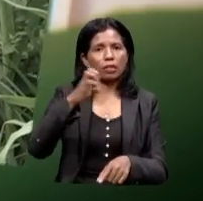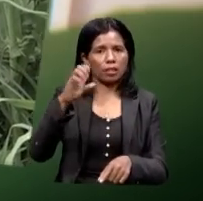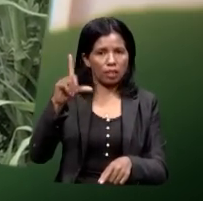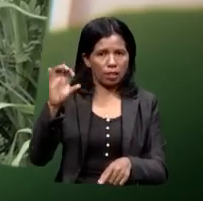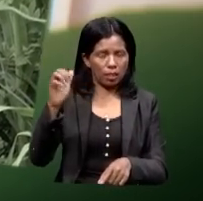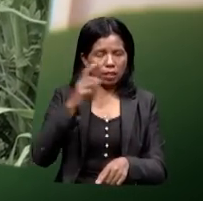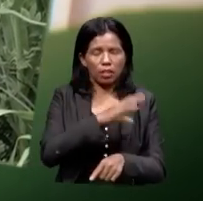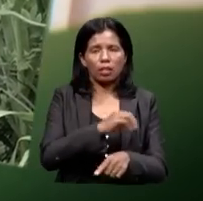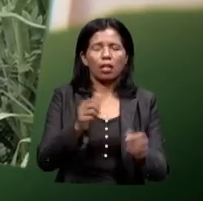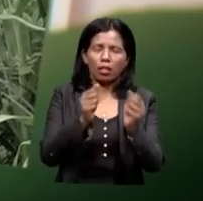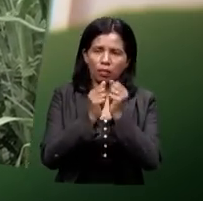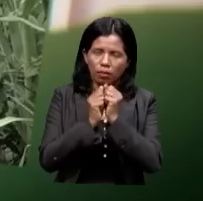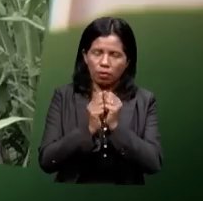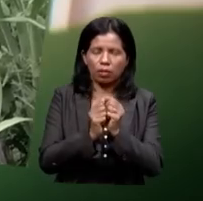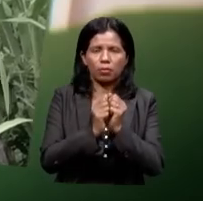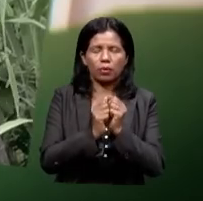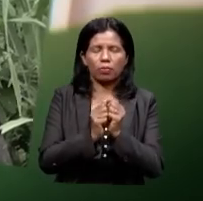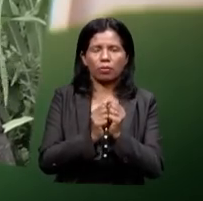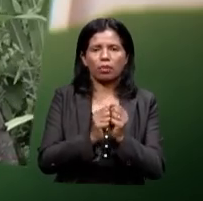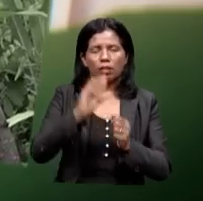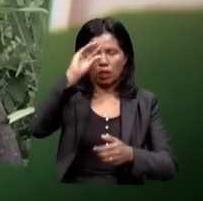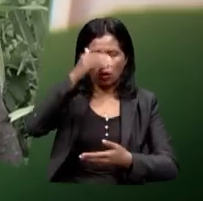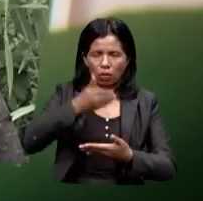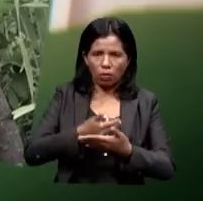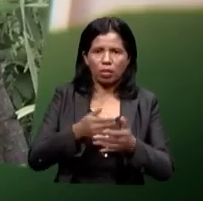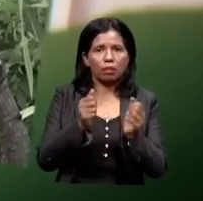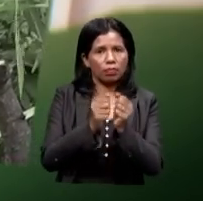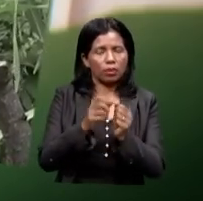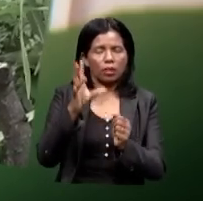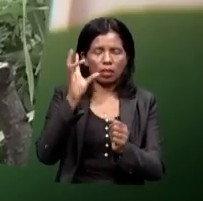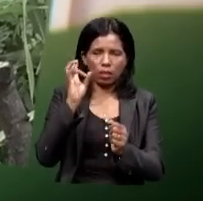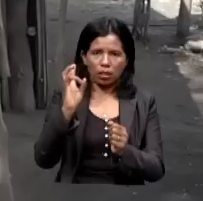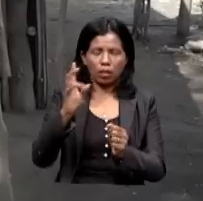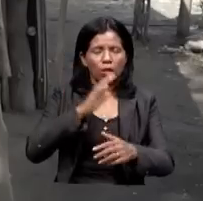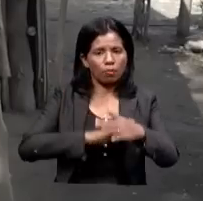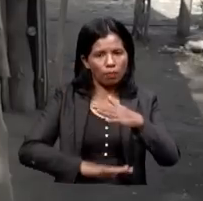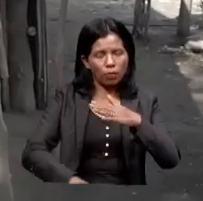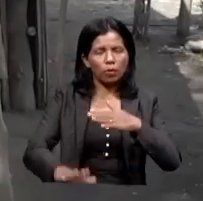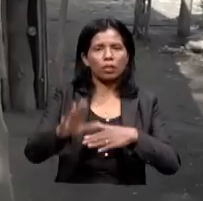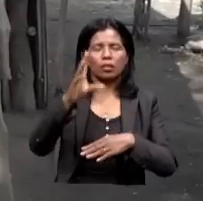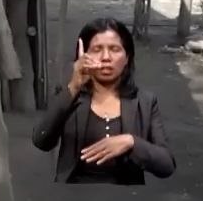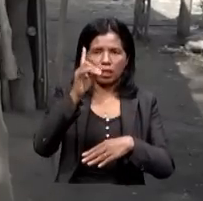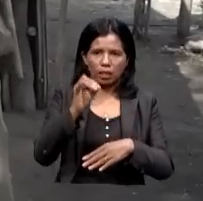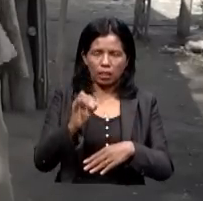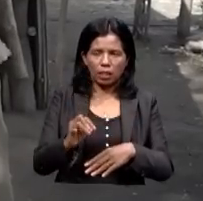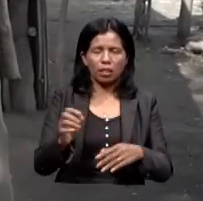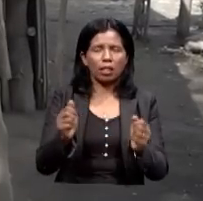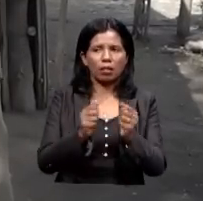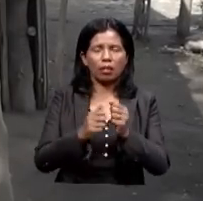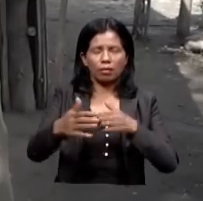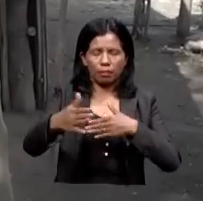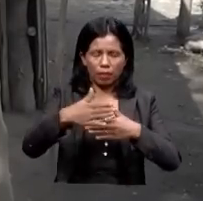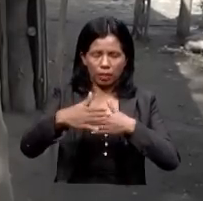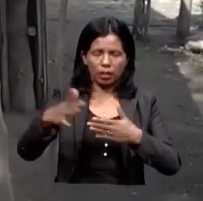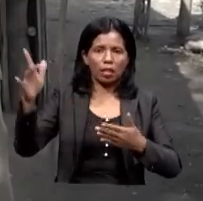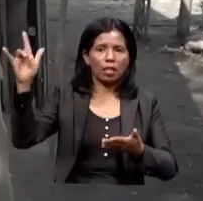Santos, hamutu ko nia oang nangitu nebe Moris ia cidade dili, besi keras ia aeroporto